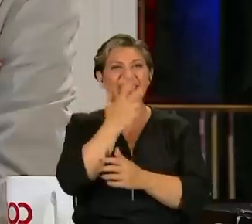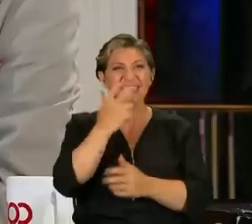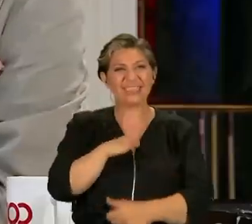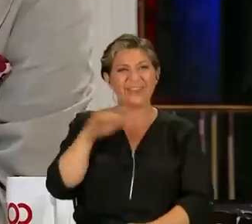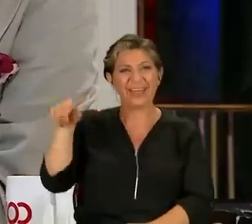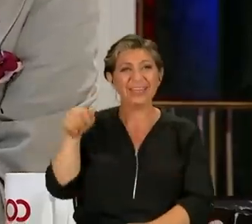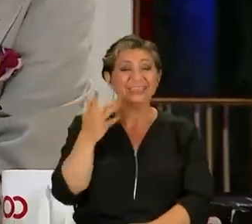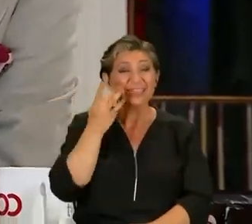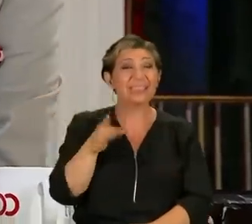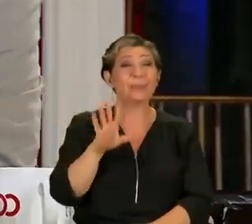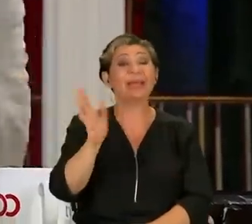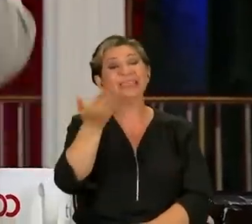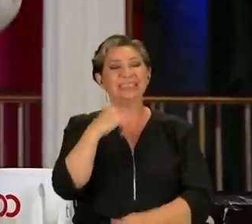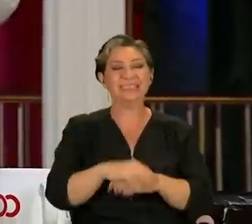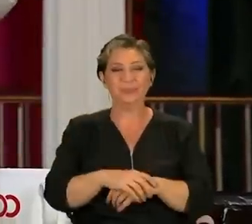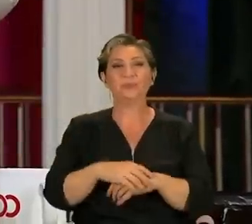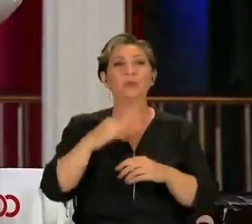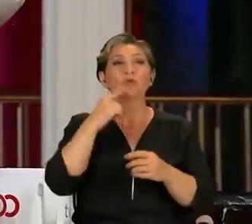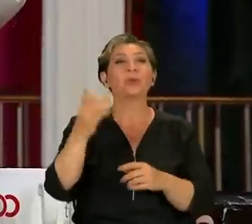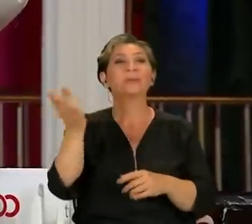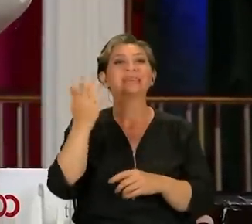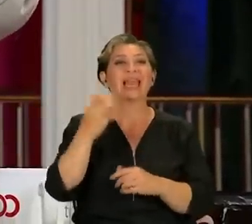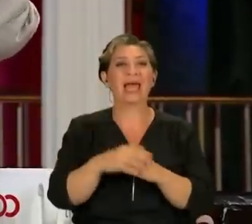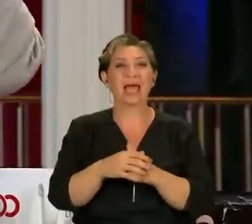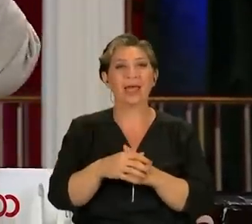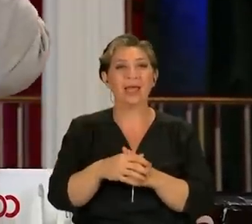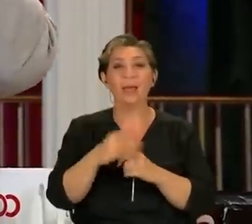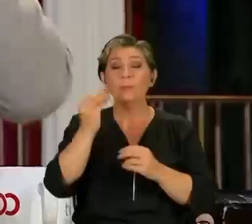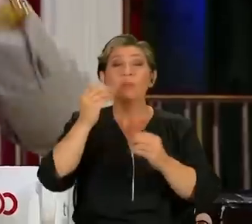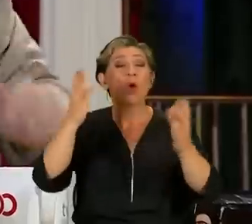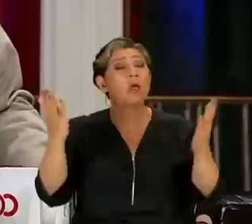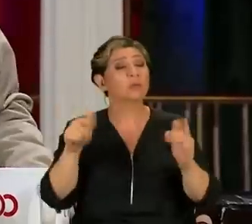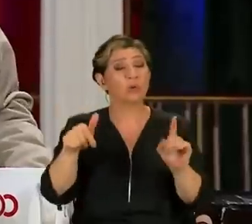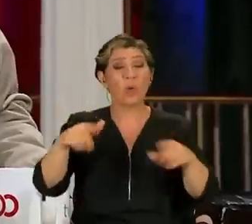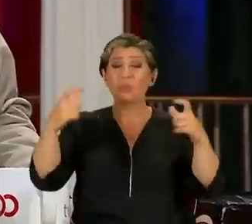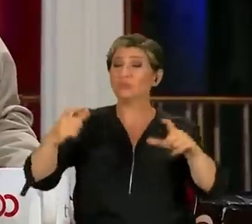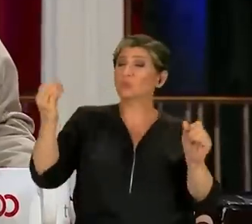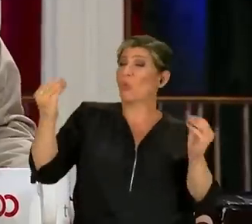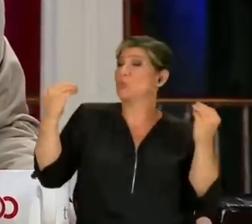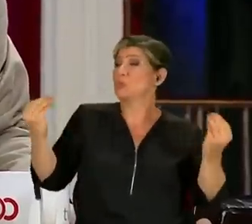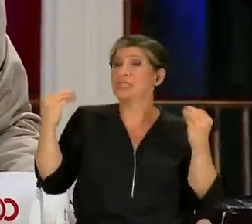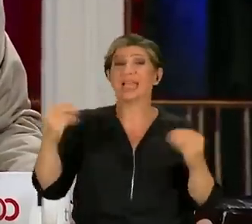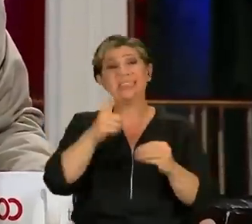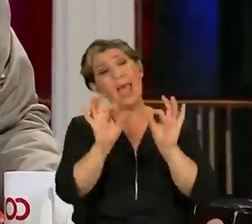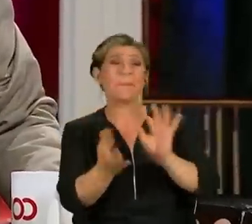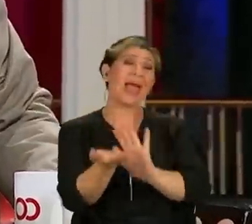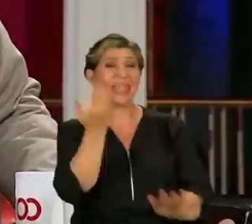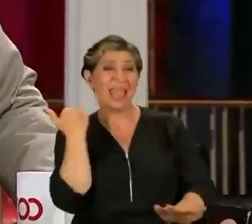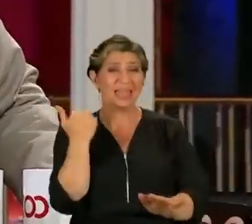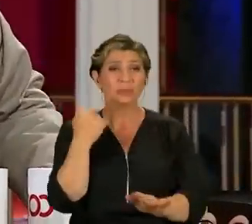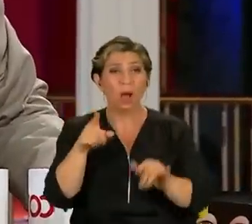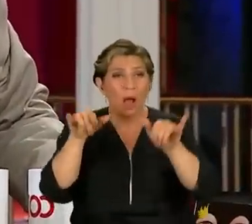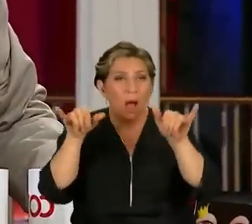var. Çaktırma. Evet. Yani diyor ki mesela geliyor bir met ediyor diyor ki buraları diyor çok güzel diyor siz de hemen gelin diyor.